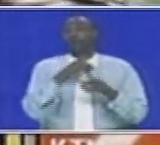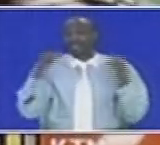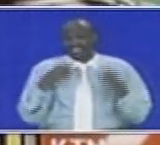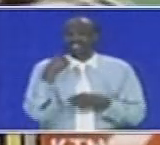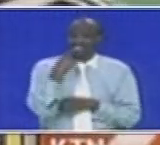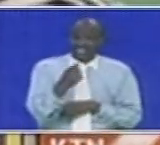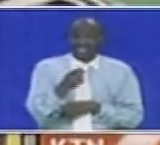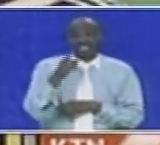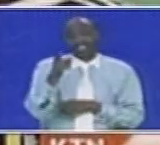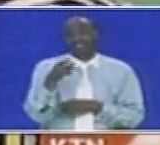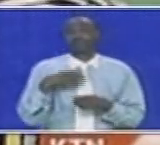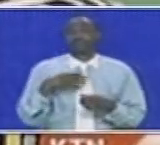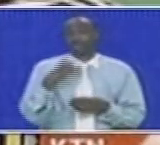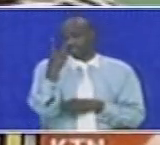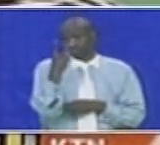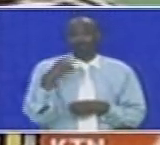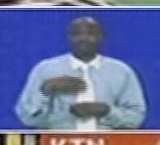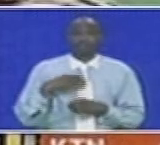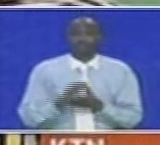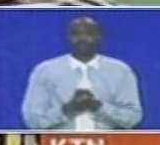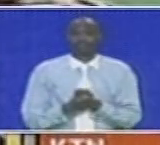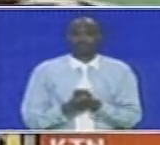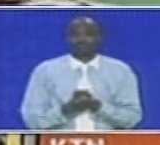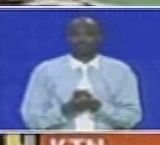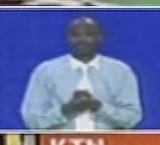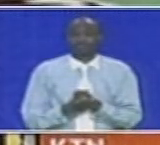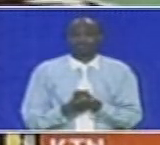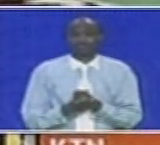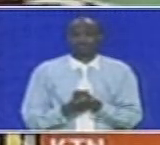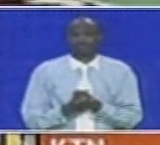wawili ni nani? Tuko moja. Eh. Alafu